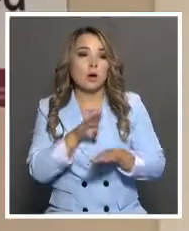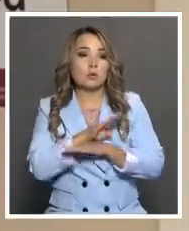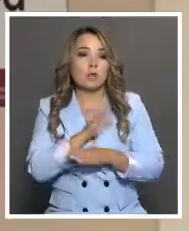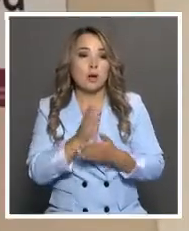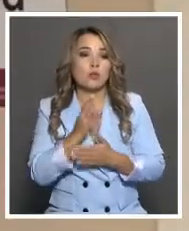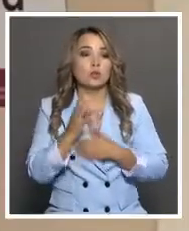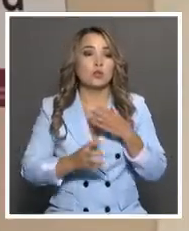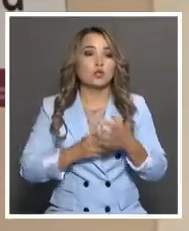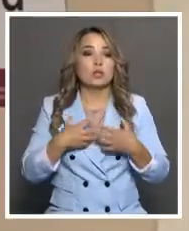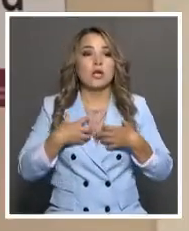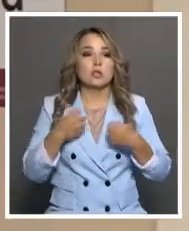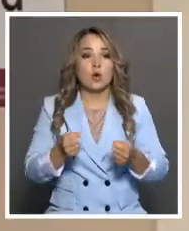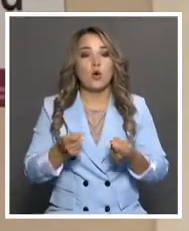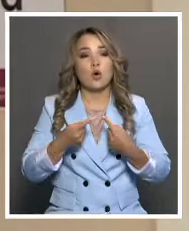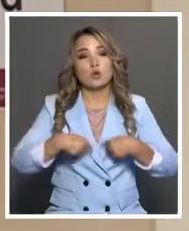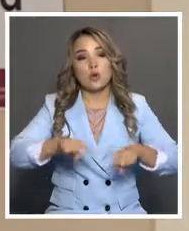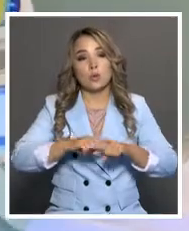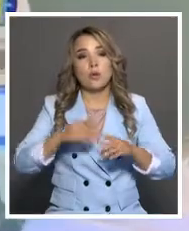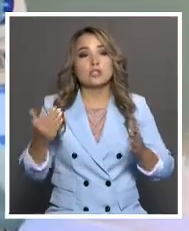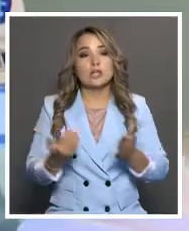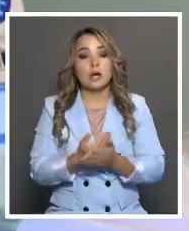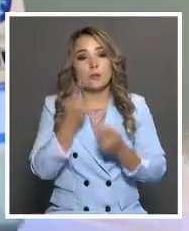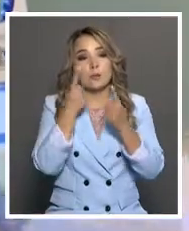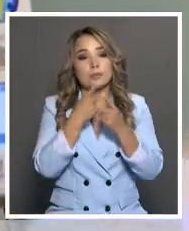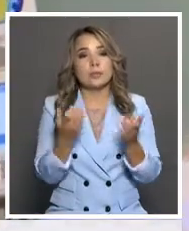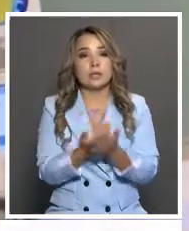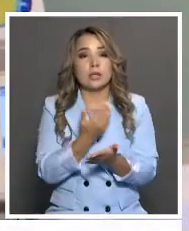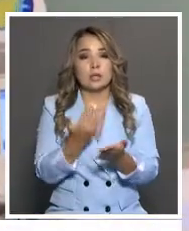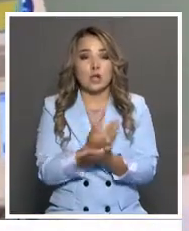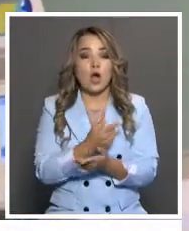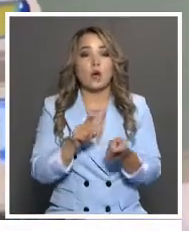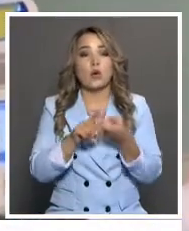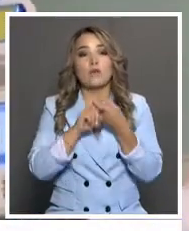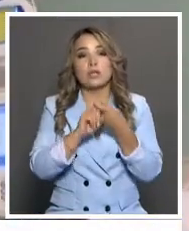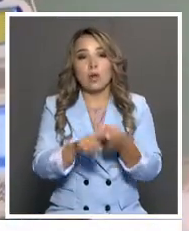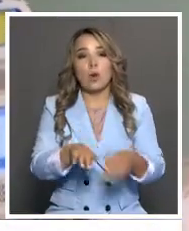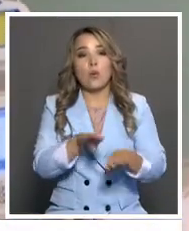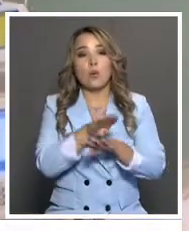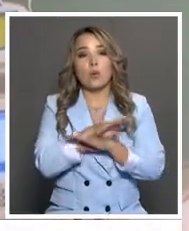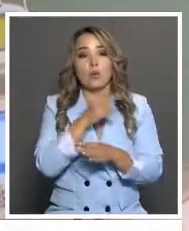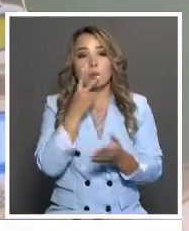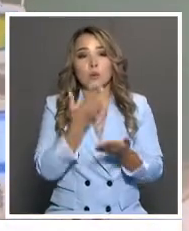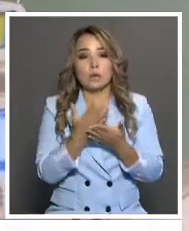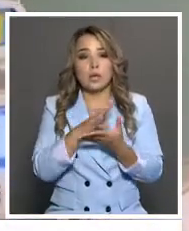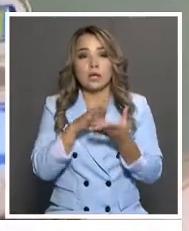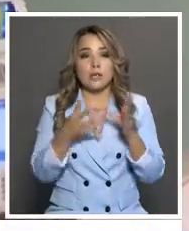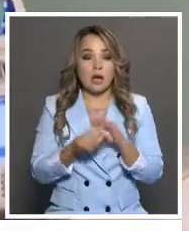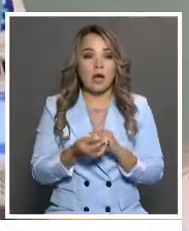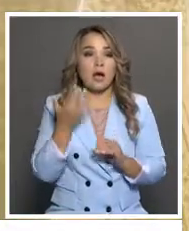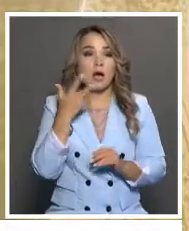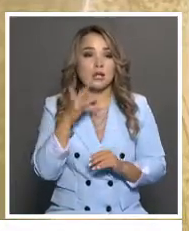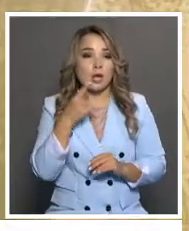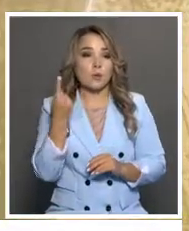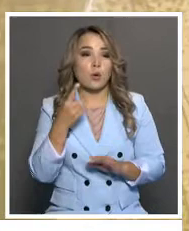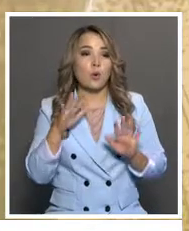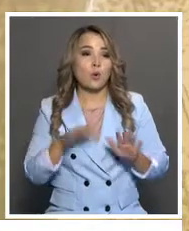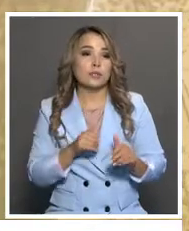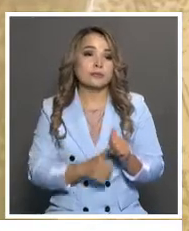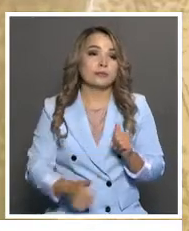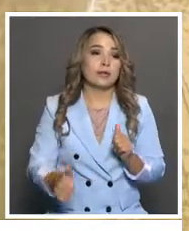Бұл дүниежүзілік денсаулық сақтау ұйымының жаңа мәліметі. Ковид жұқтыру мен өлім-жітім көрсеткіші бойынша ақыш бірінші орында